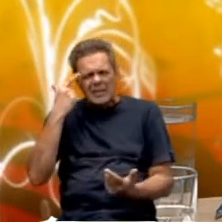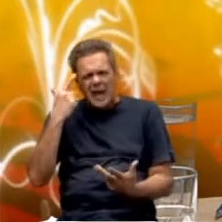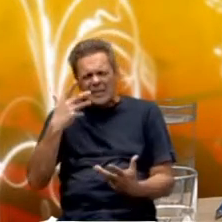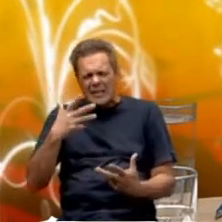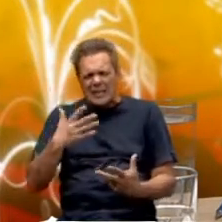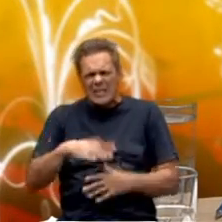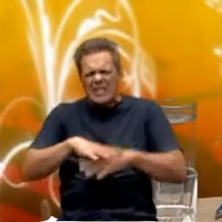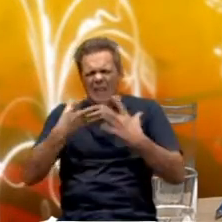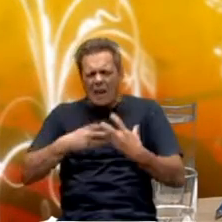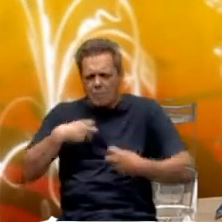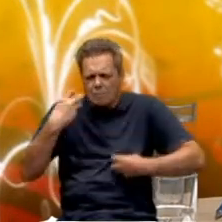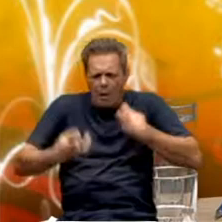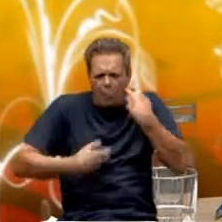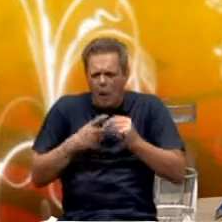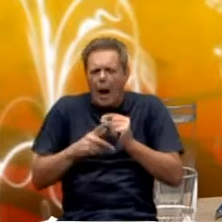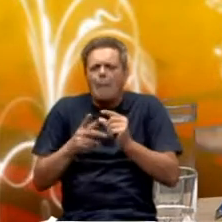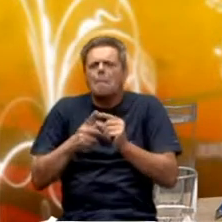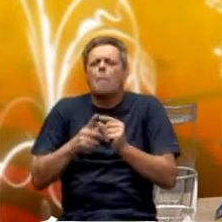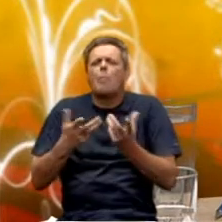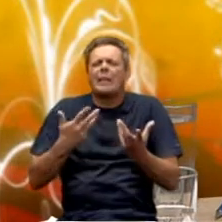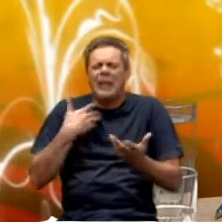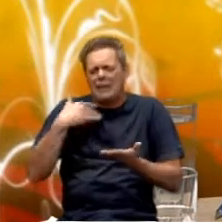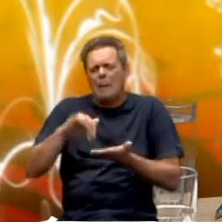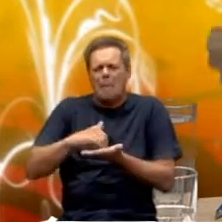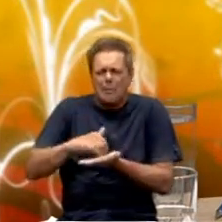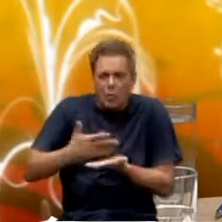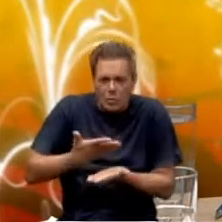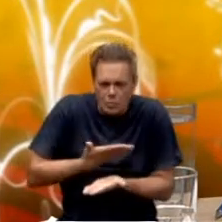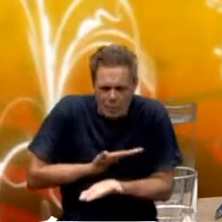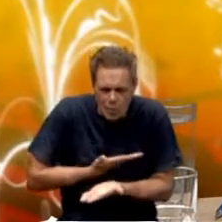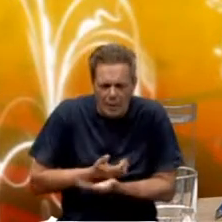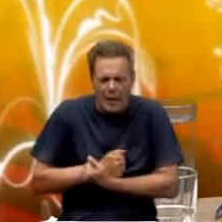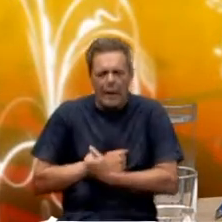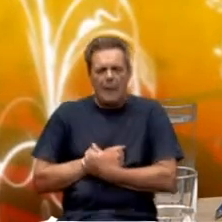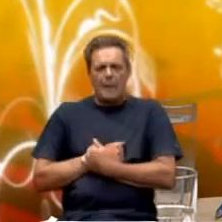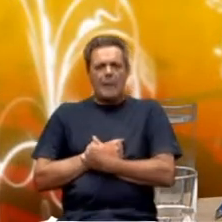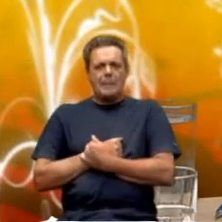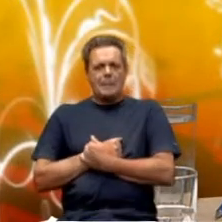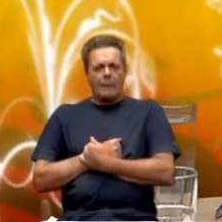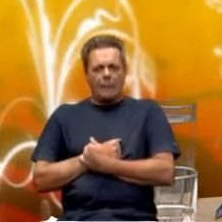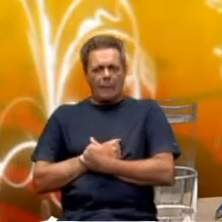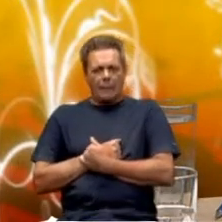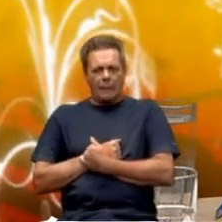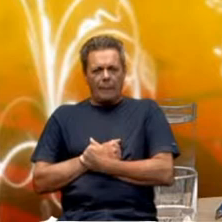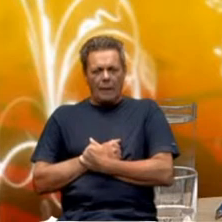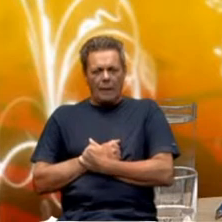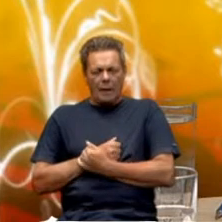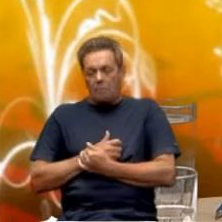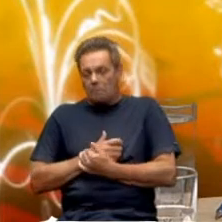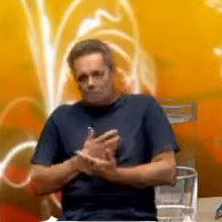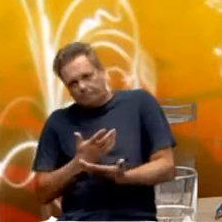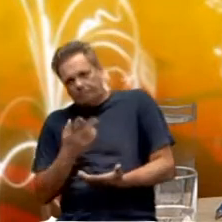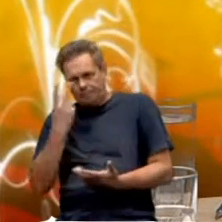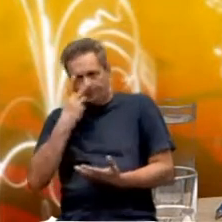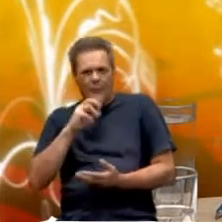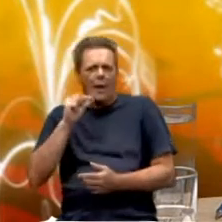bujam, pubertet, menstruaciju sam dobila, možda vi niste, ali ja jesam. Dečki bi se gledali